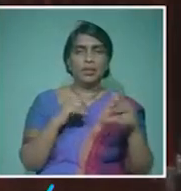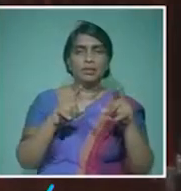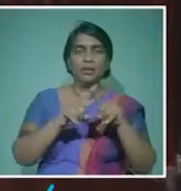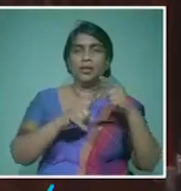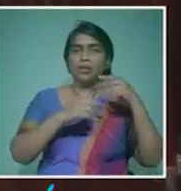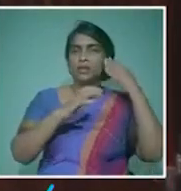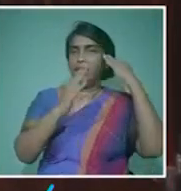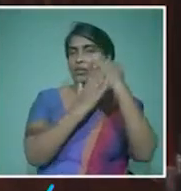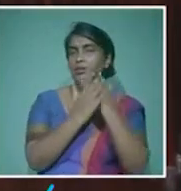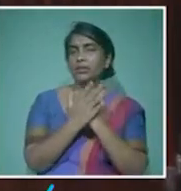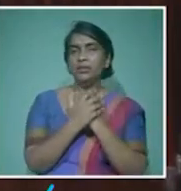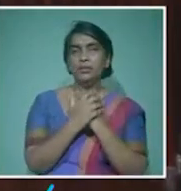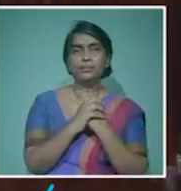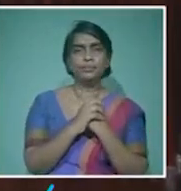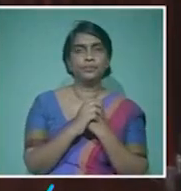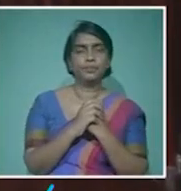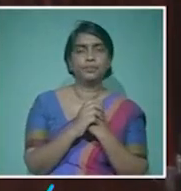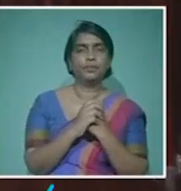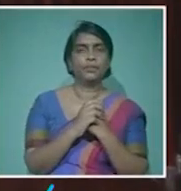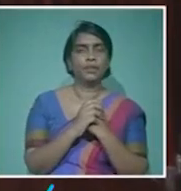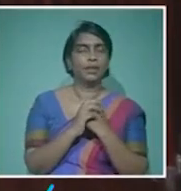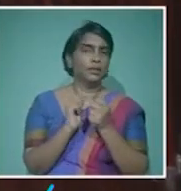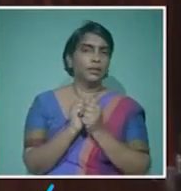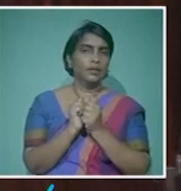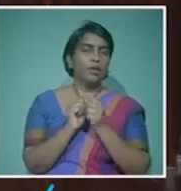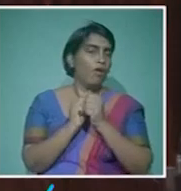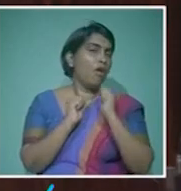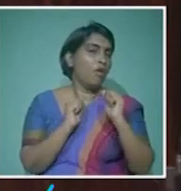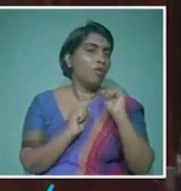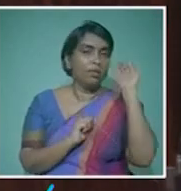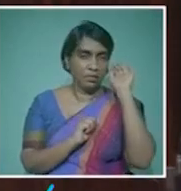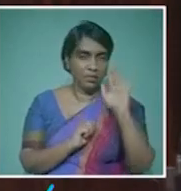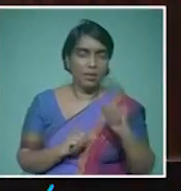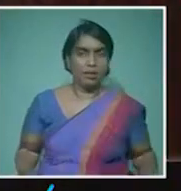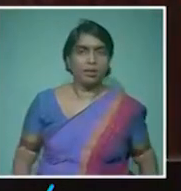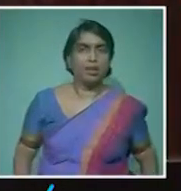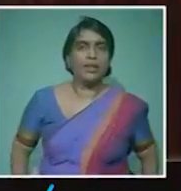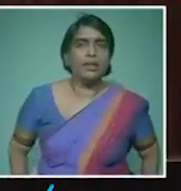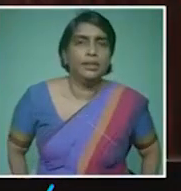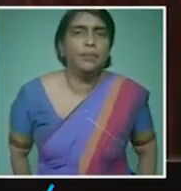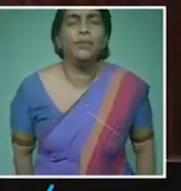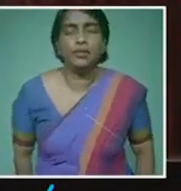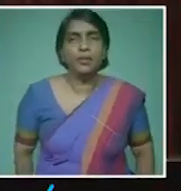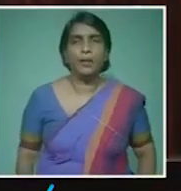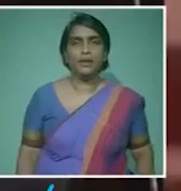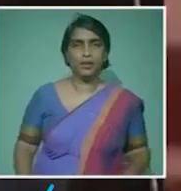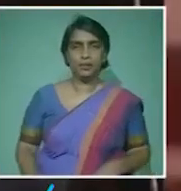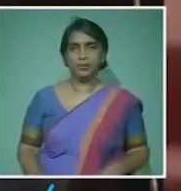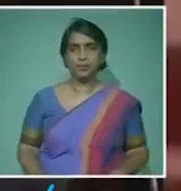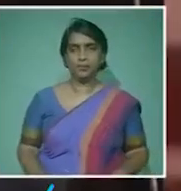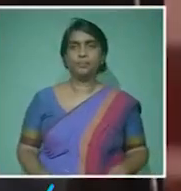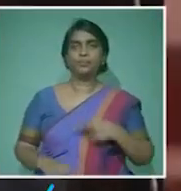obathumata sakas kala hakida meka dwenwe oba kohoma katutu karanne keseida kiyana eka thama denaganna ona komiti honorable minister obathuma kiyuwa wage etharama palm piti